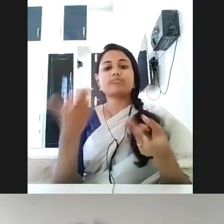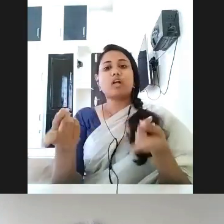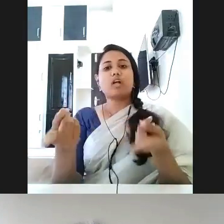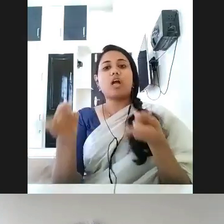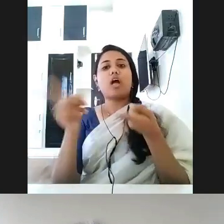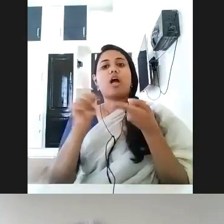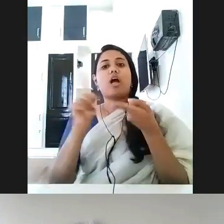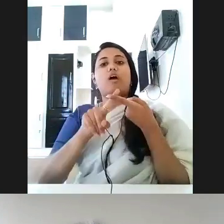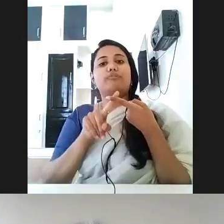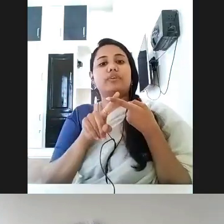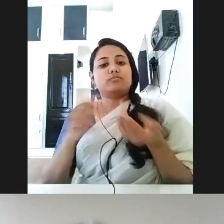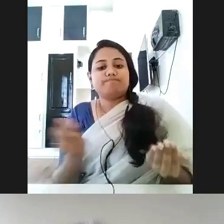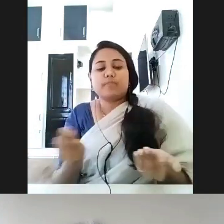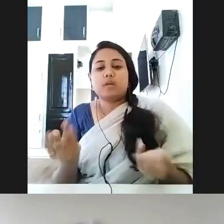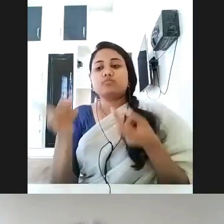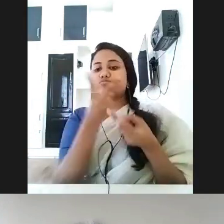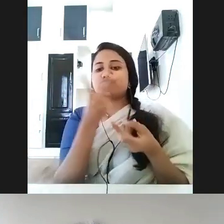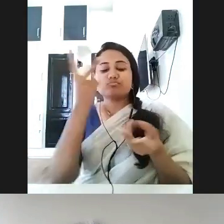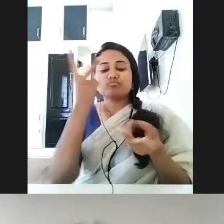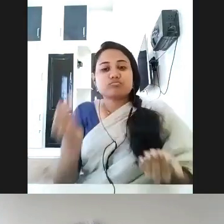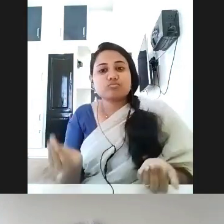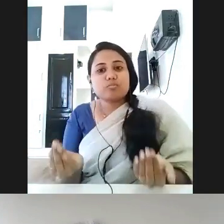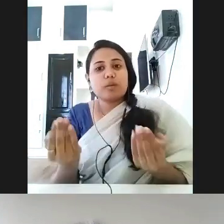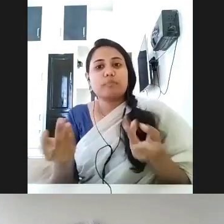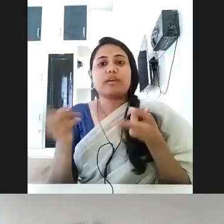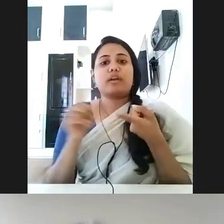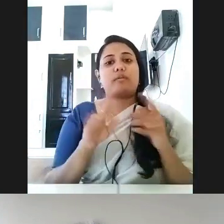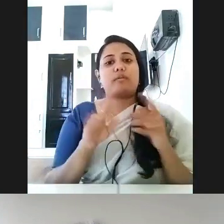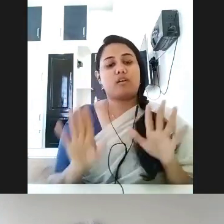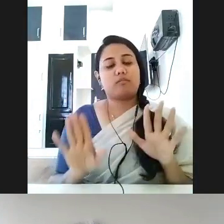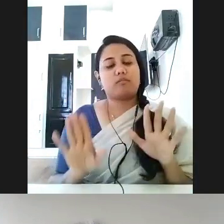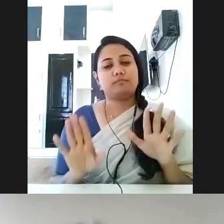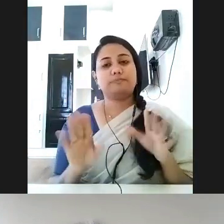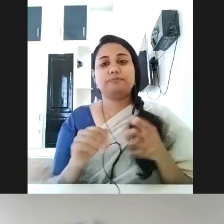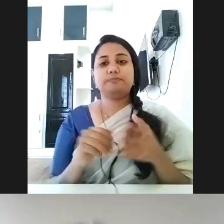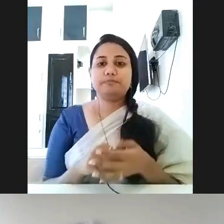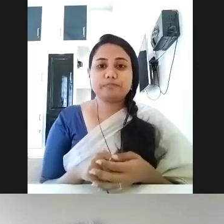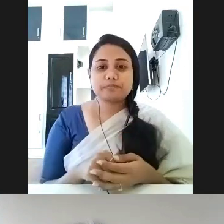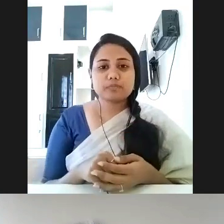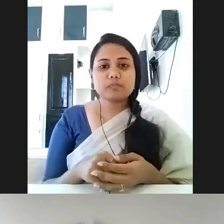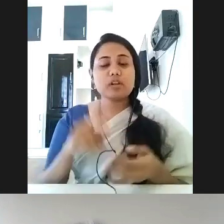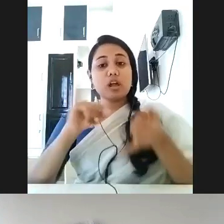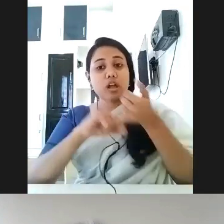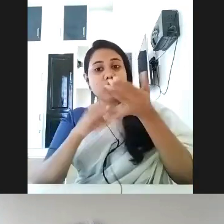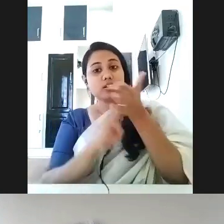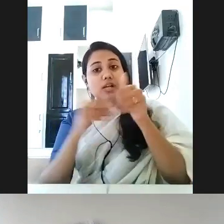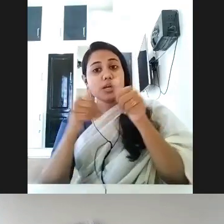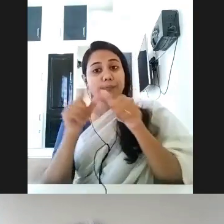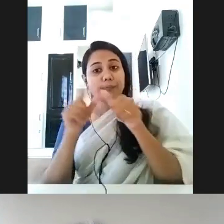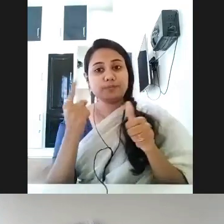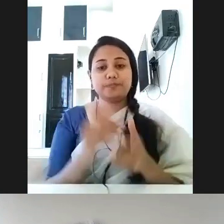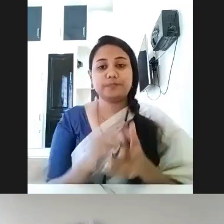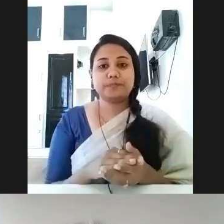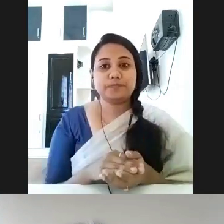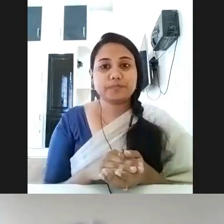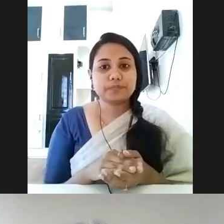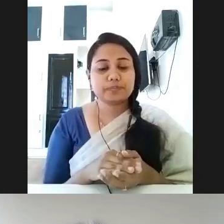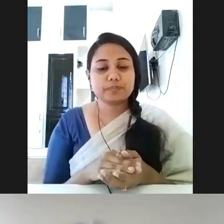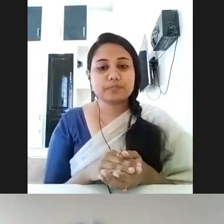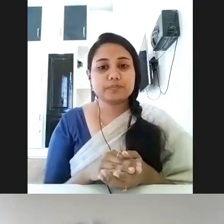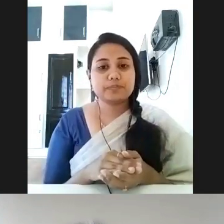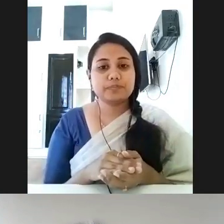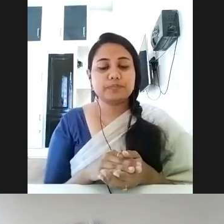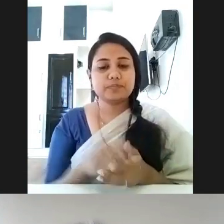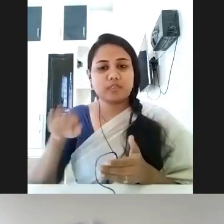അതാണ് ബേസിക്കലി SMA പറഞ്ഞൊരു ബുദ്ധിമുട്ട്. And SMA1, next I'll just come to this part.